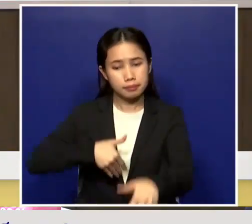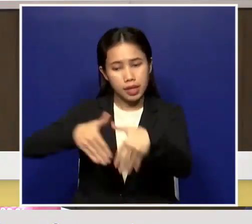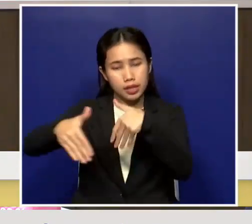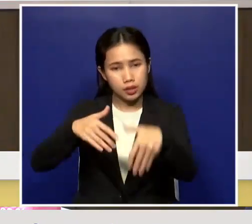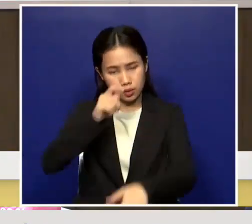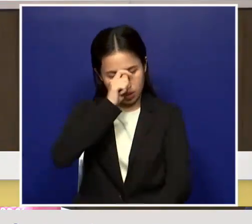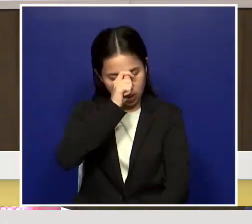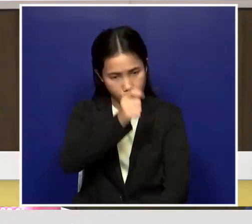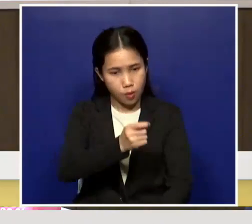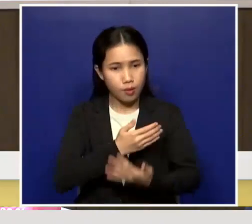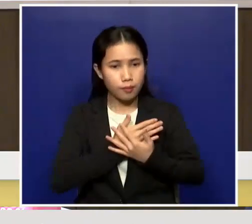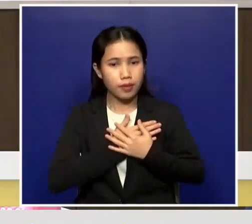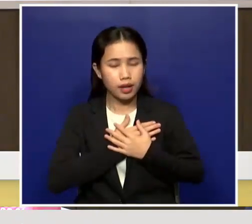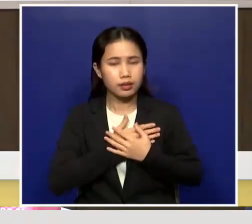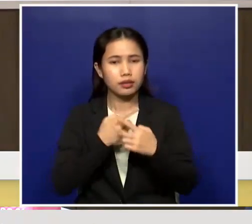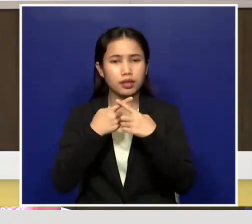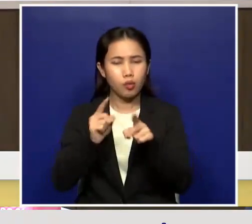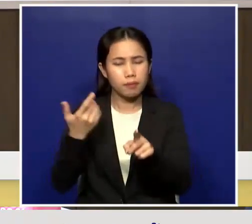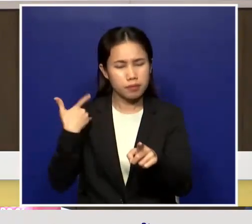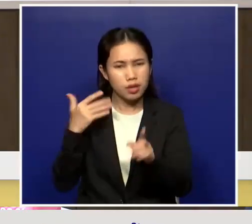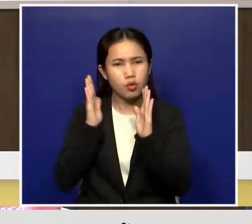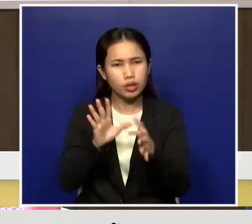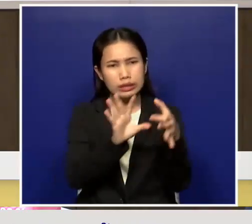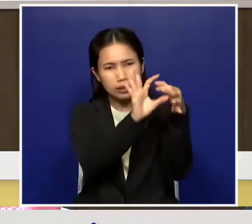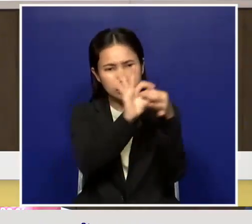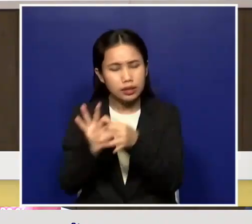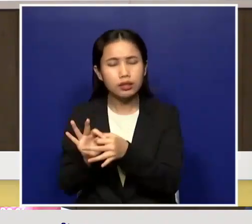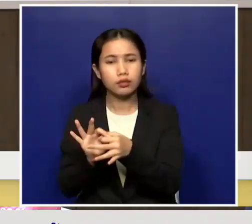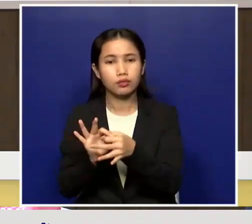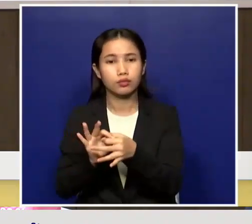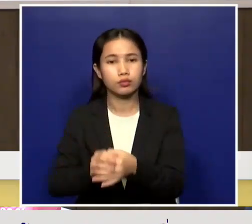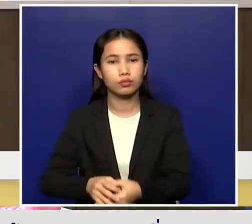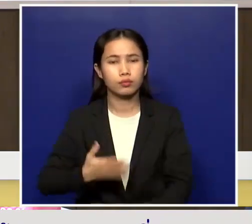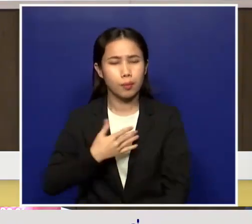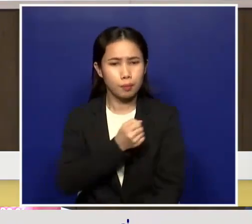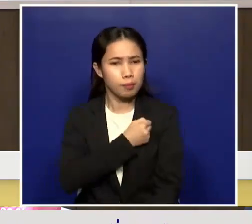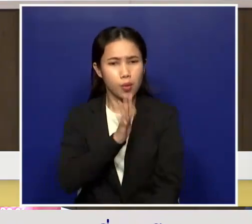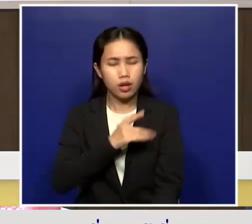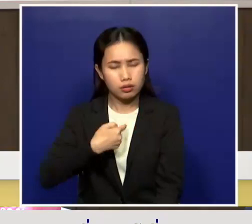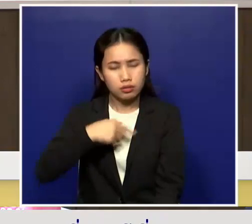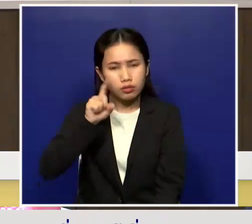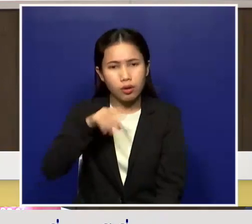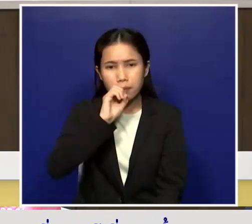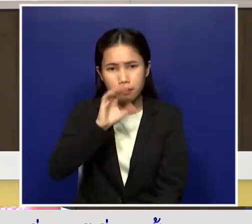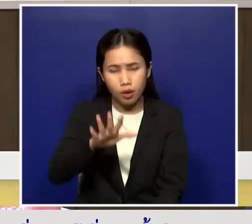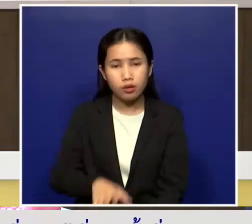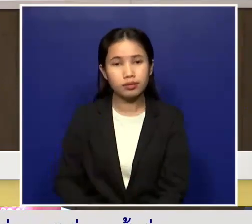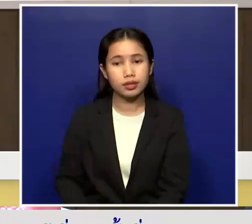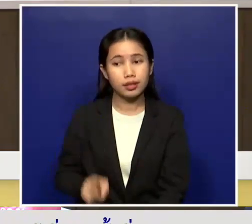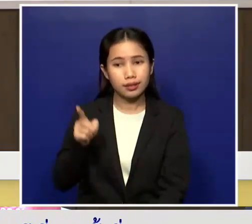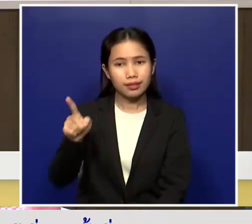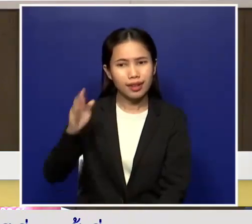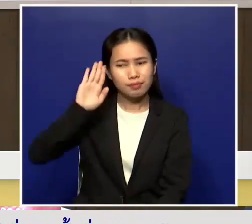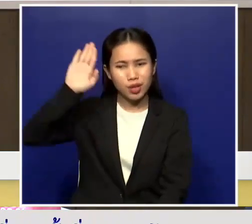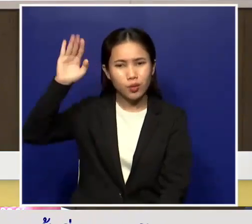นแล้วก็จะทำให้กระทบกระเทือนสถาบันผมทนไม่ได้ผมก็ต้องมาบอกถ้าท่านประท้วงเนี่ยท่านต้องคิดนะว่าท่านประท้วง